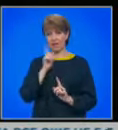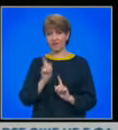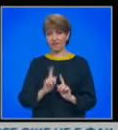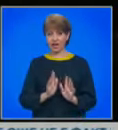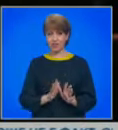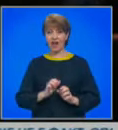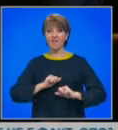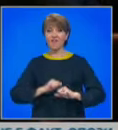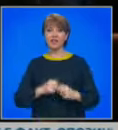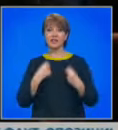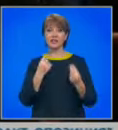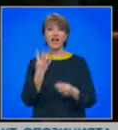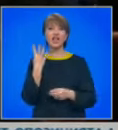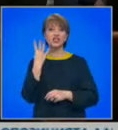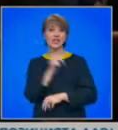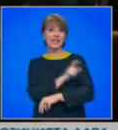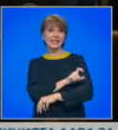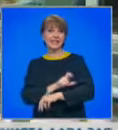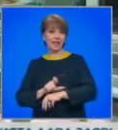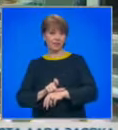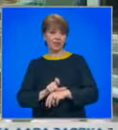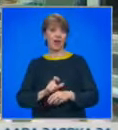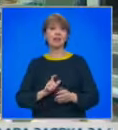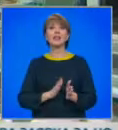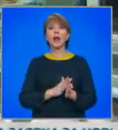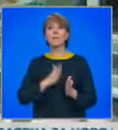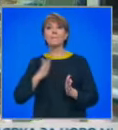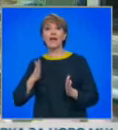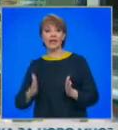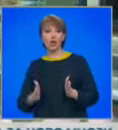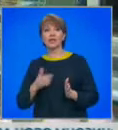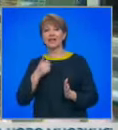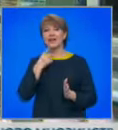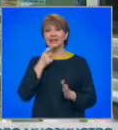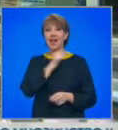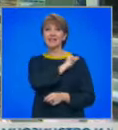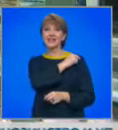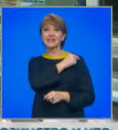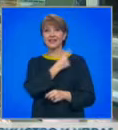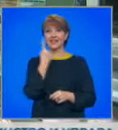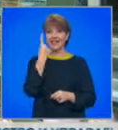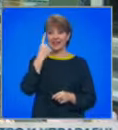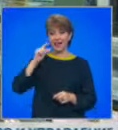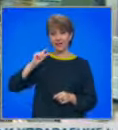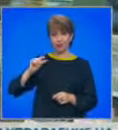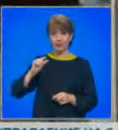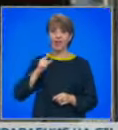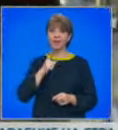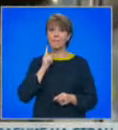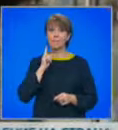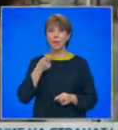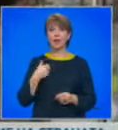Властите дадоха 4-седмичен гратисен период за вакцинираните с една доза, през който те ще могат да представят отрицателен